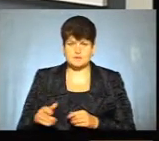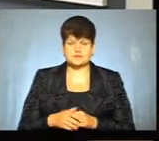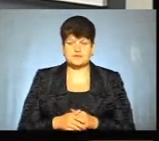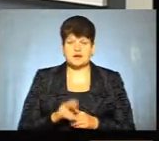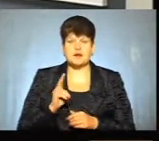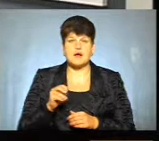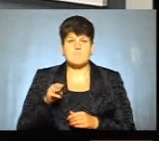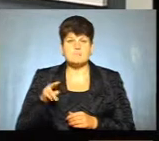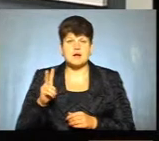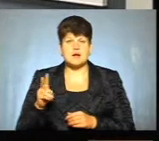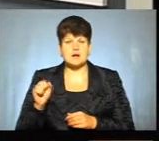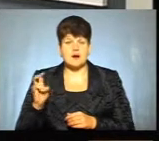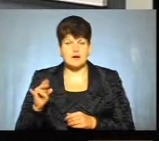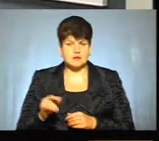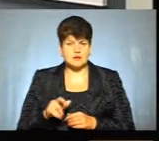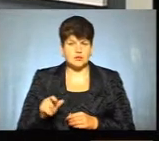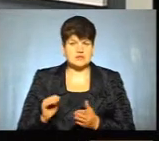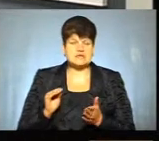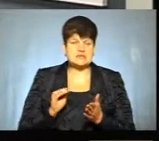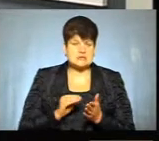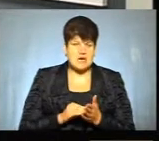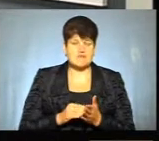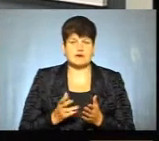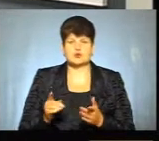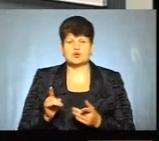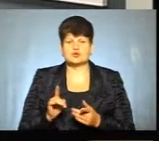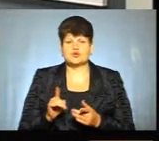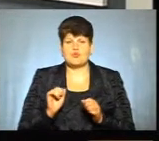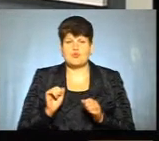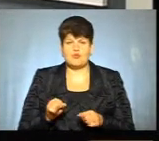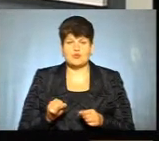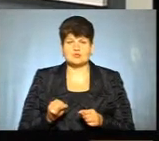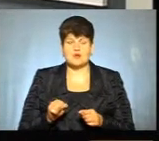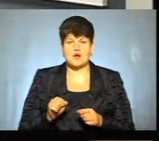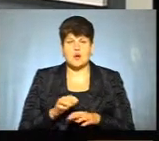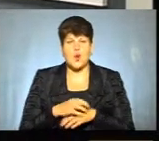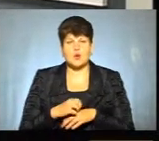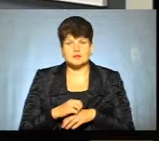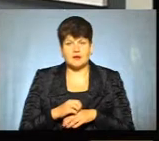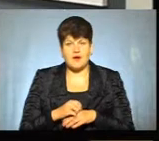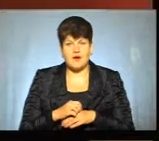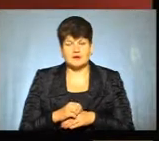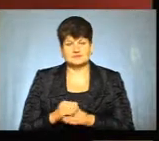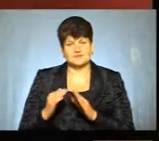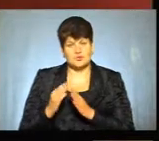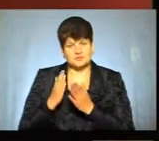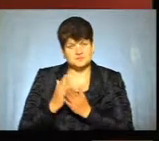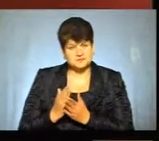капкани ставлять. Ну, є ще така можливість, що можна завести кота, такого природнього,